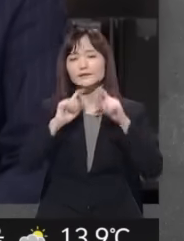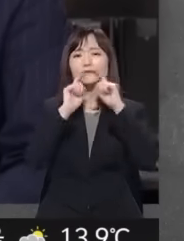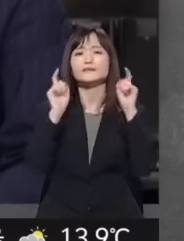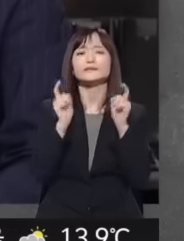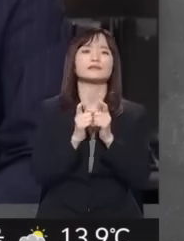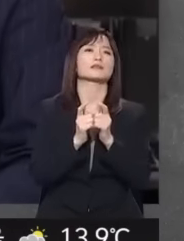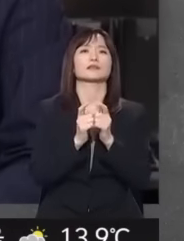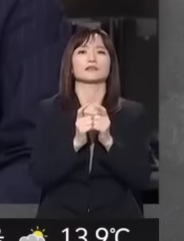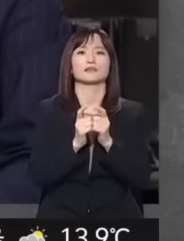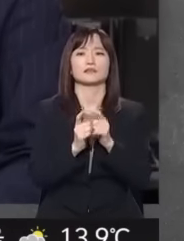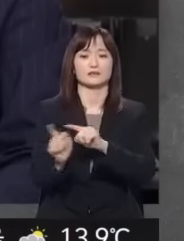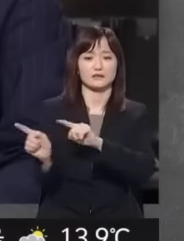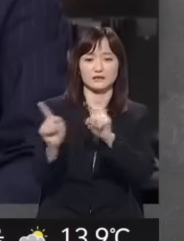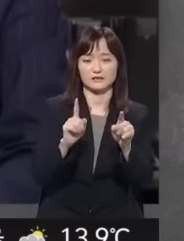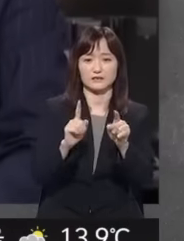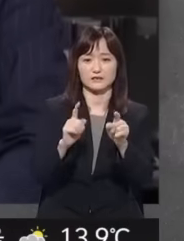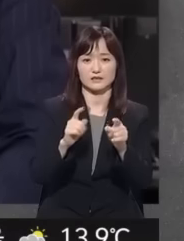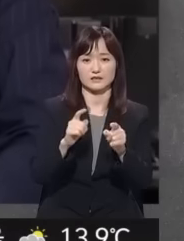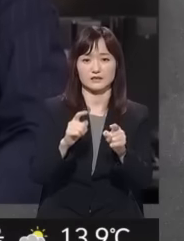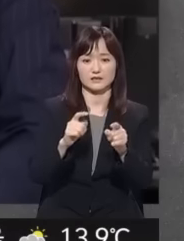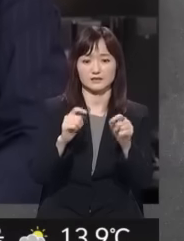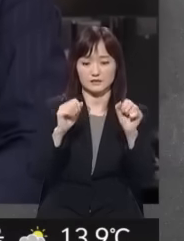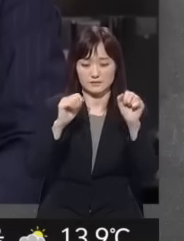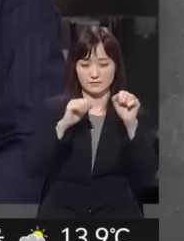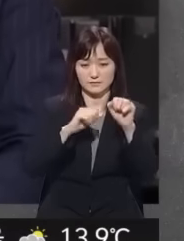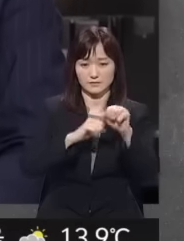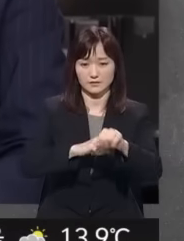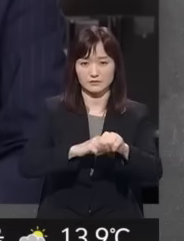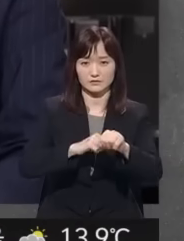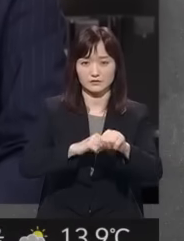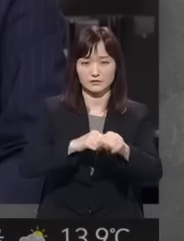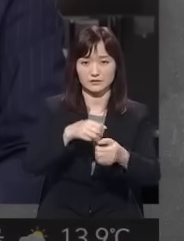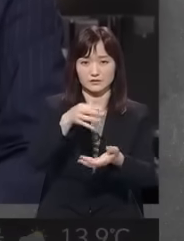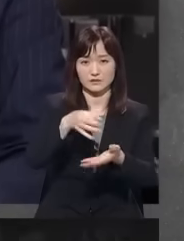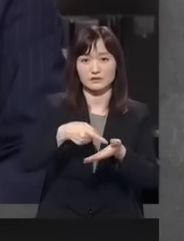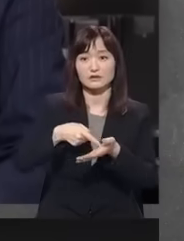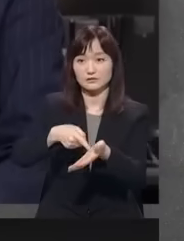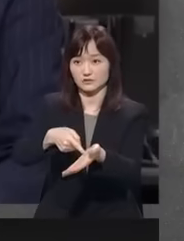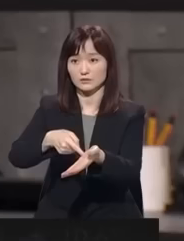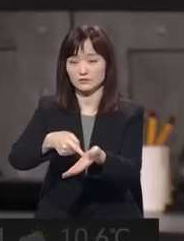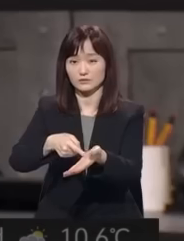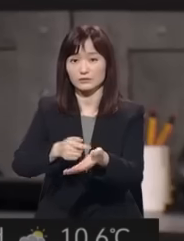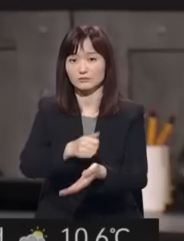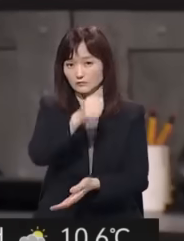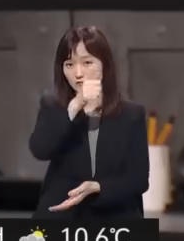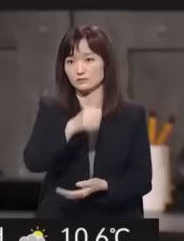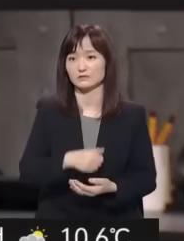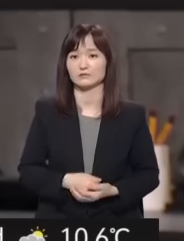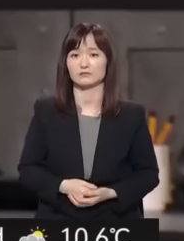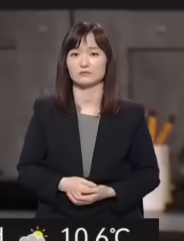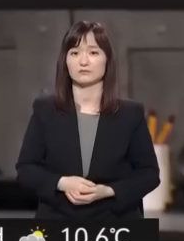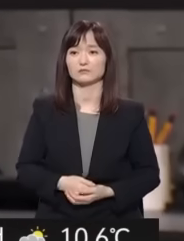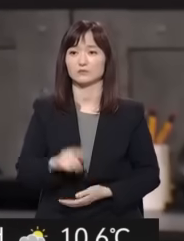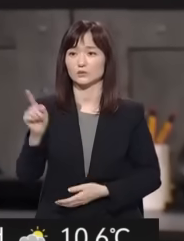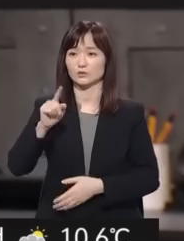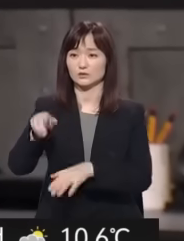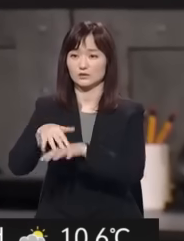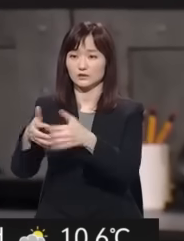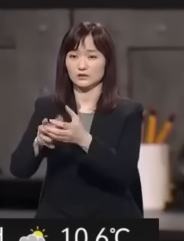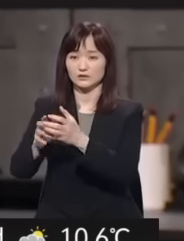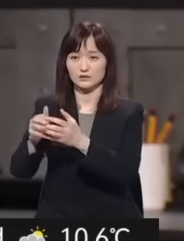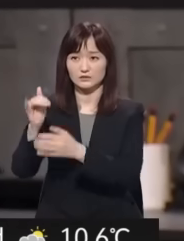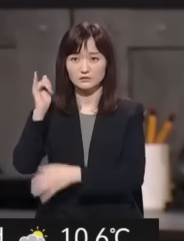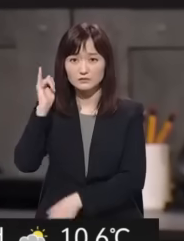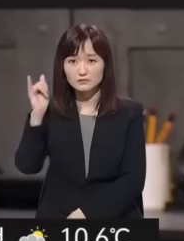하든 파산을 하든 얼마든지 법적으로 해결할 수 있는 방법이 있잖아요 오늘 뭐 기관에서 안 그래도 저한테이 사건 때문에 전화를 했을 때 제가